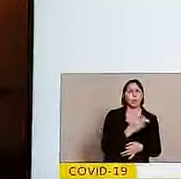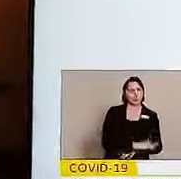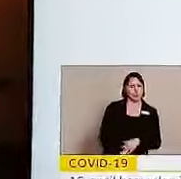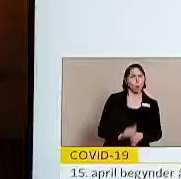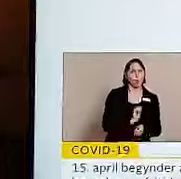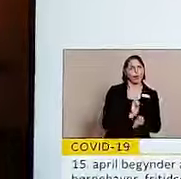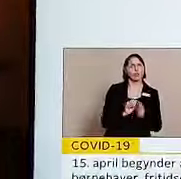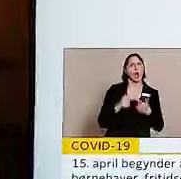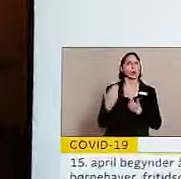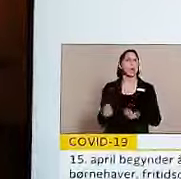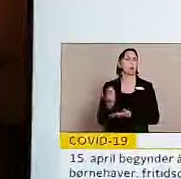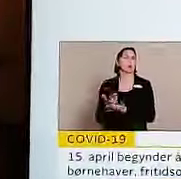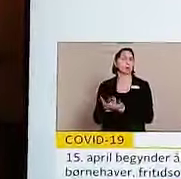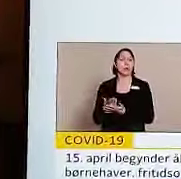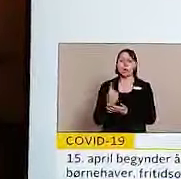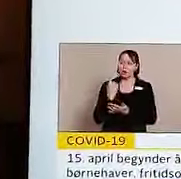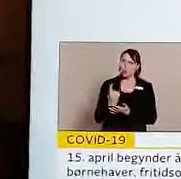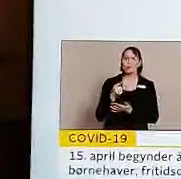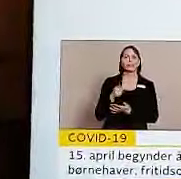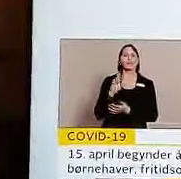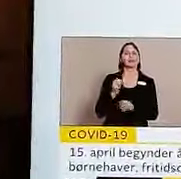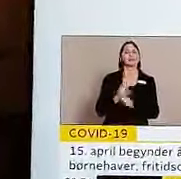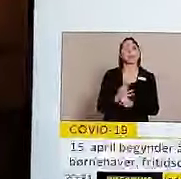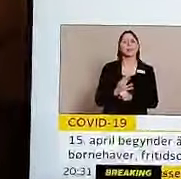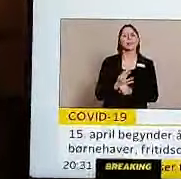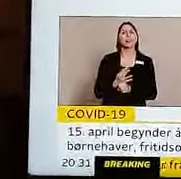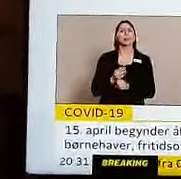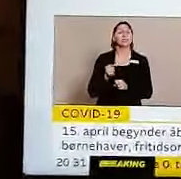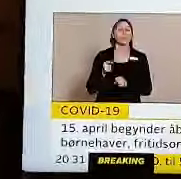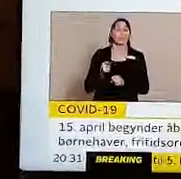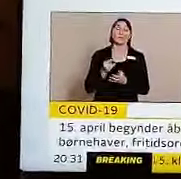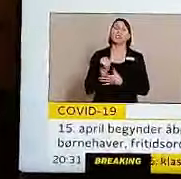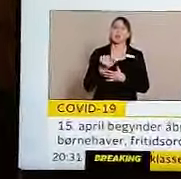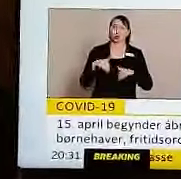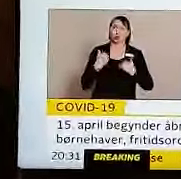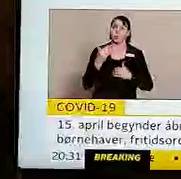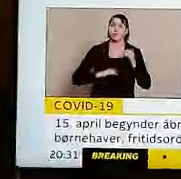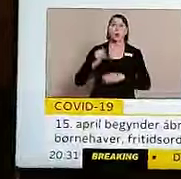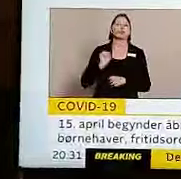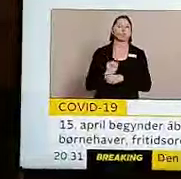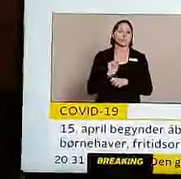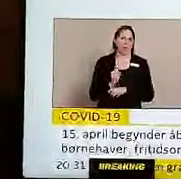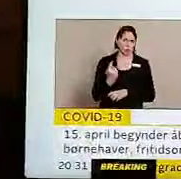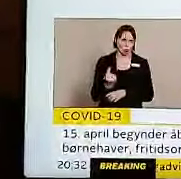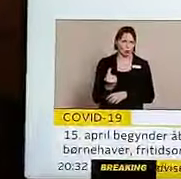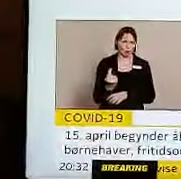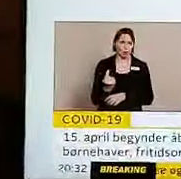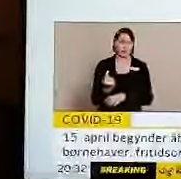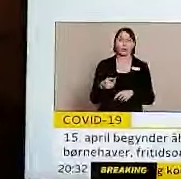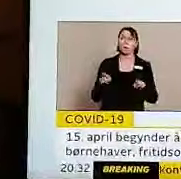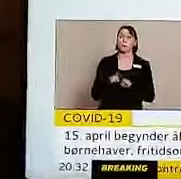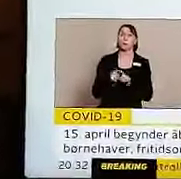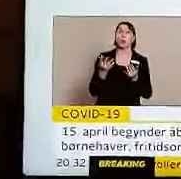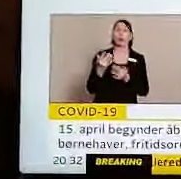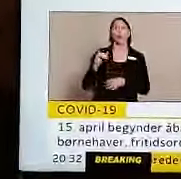الحكومة هي مطلعة على كل ما هو يصب في مصلحة المواطنون في